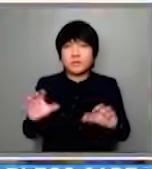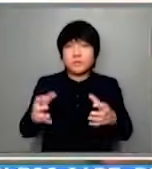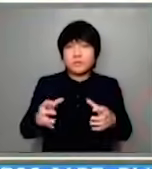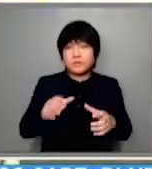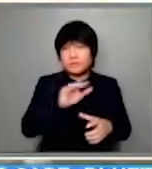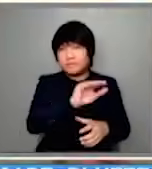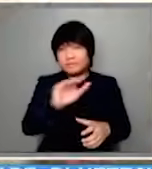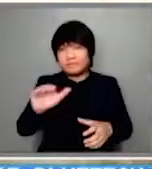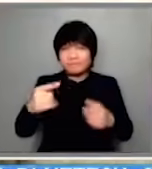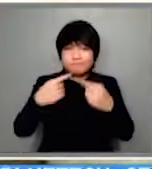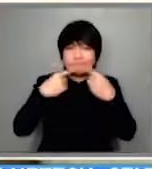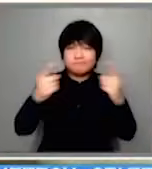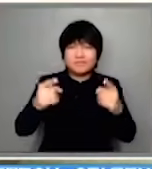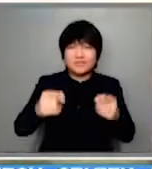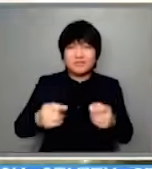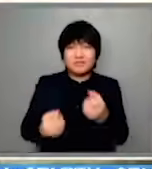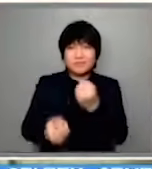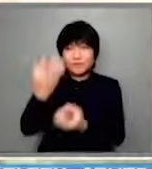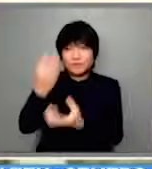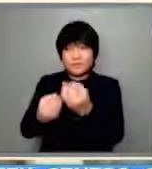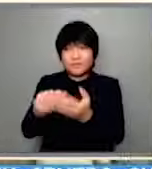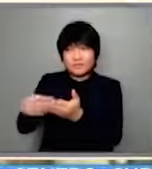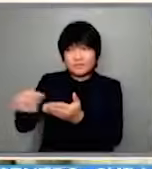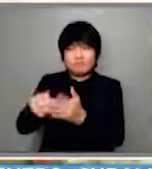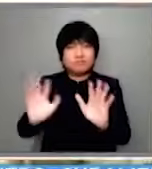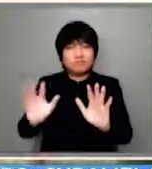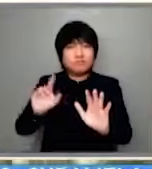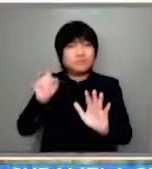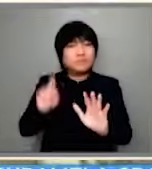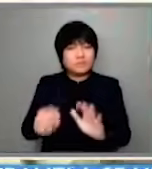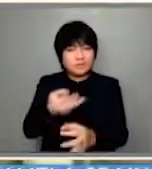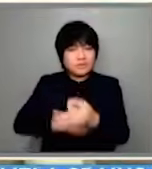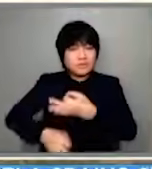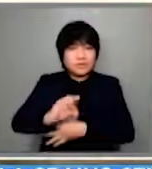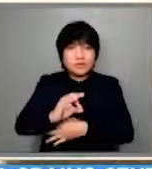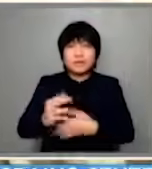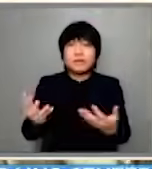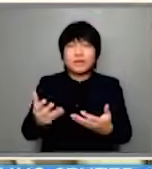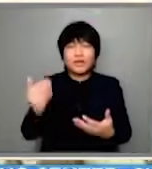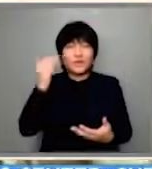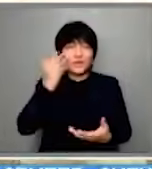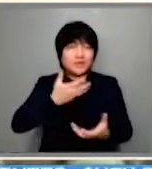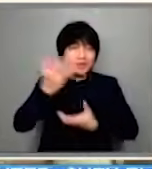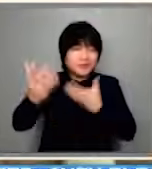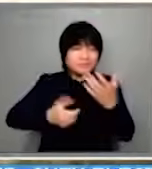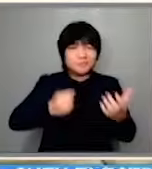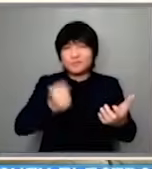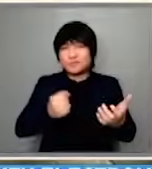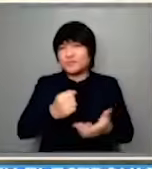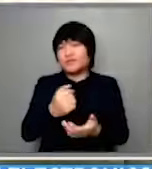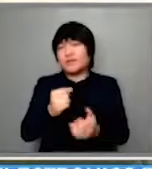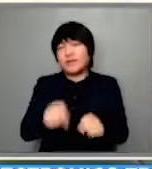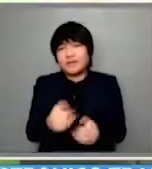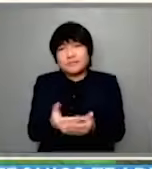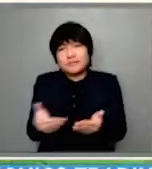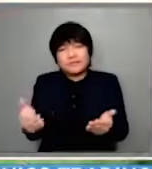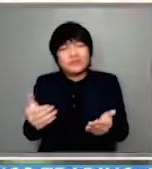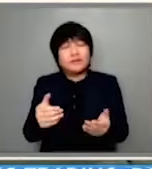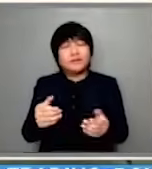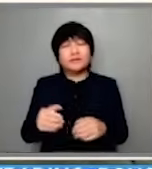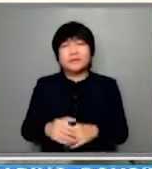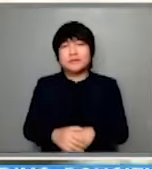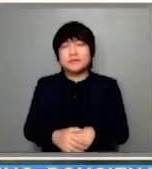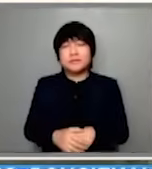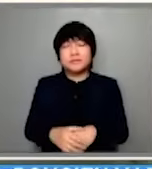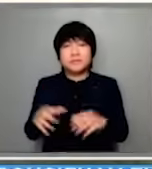at idaan na lamang sa pag-ingay ang mga selebrasyon para sa paparating na bagong taon. Dagdag pa ng grupo, kailangan ng puspusang